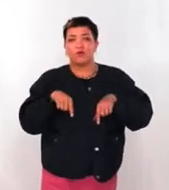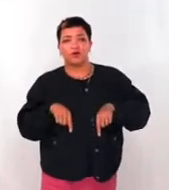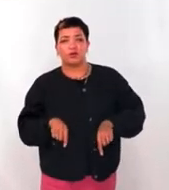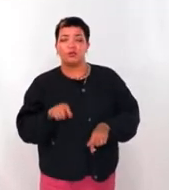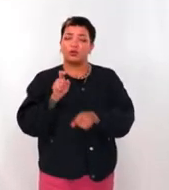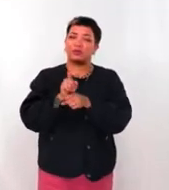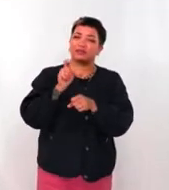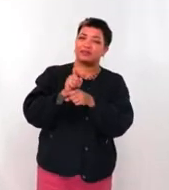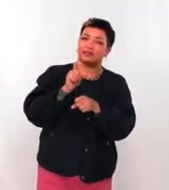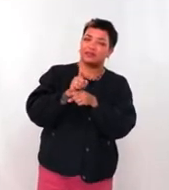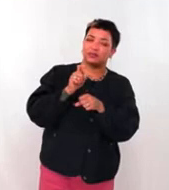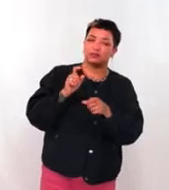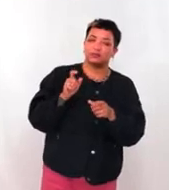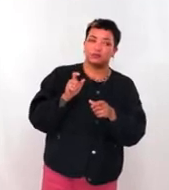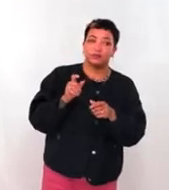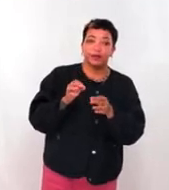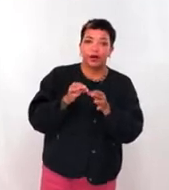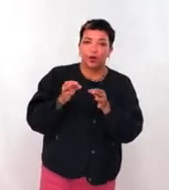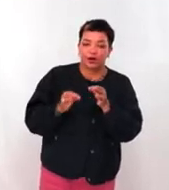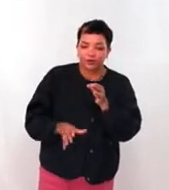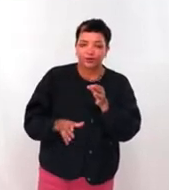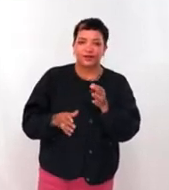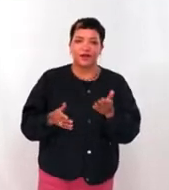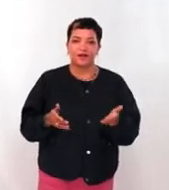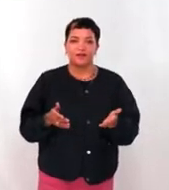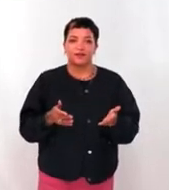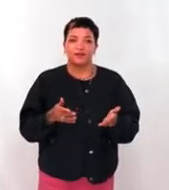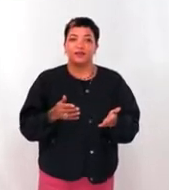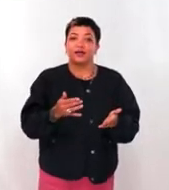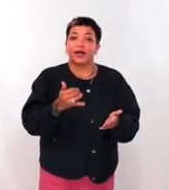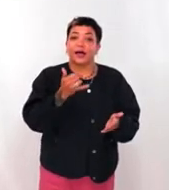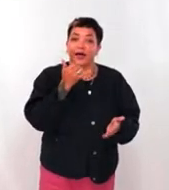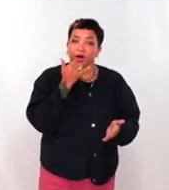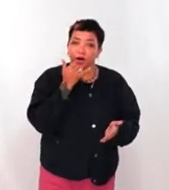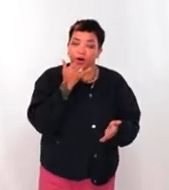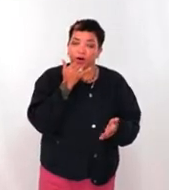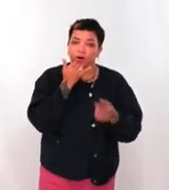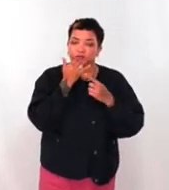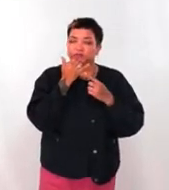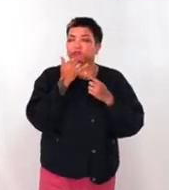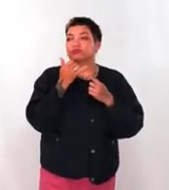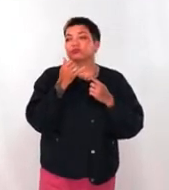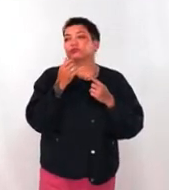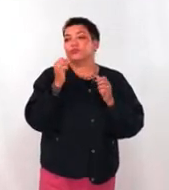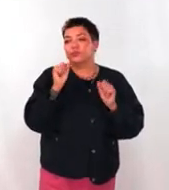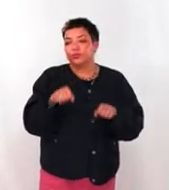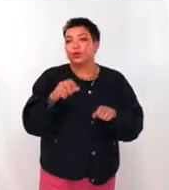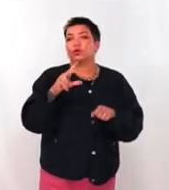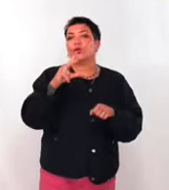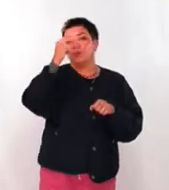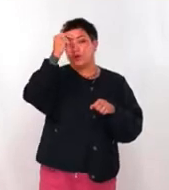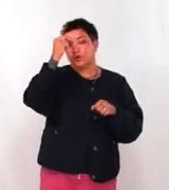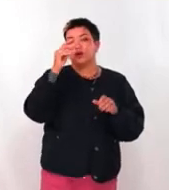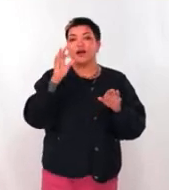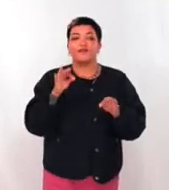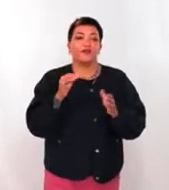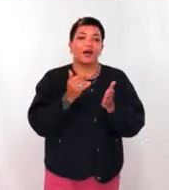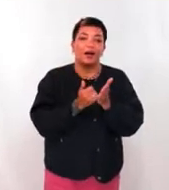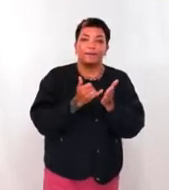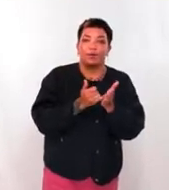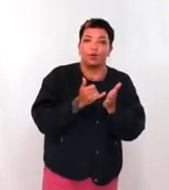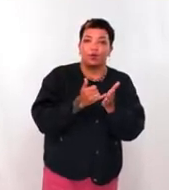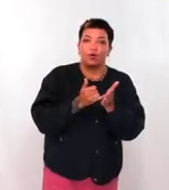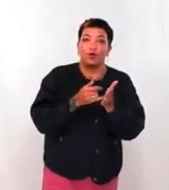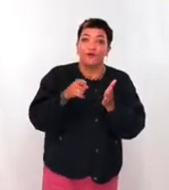au résultat, là où il y a une erreur compréhensible sur la perception d'un impôt indu, vous